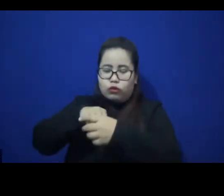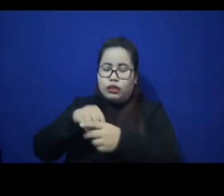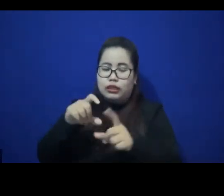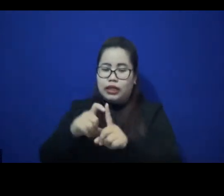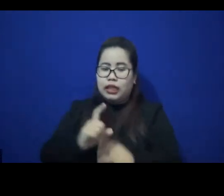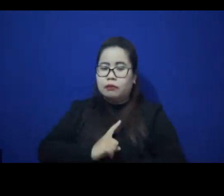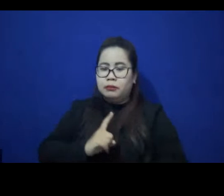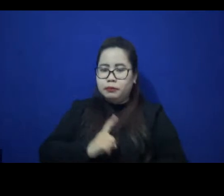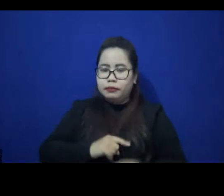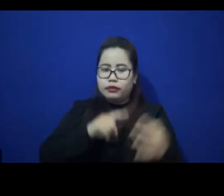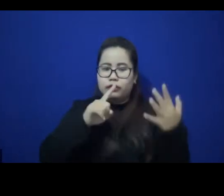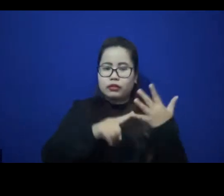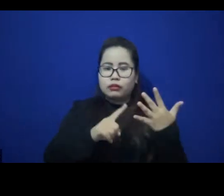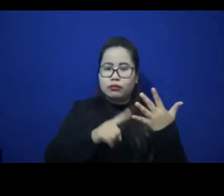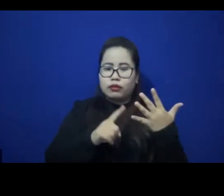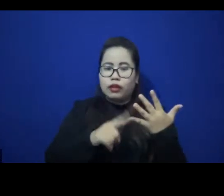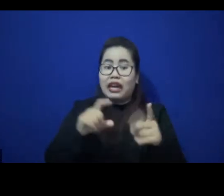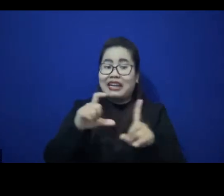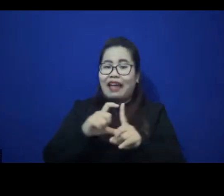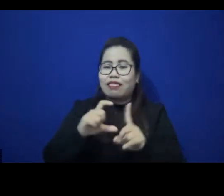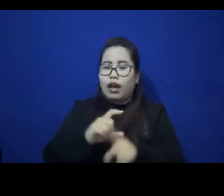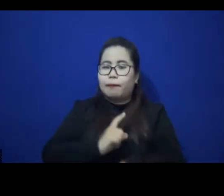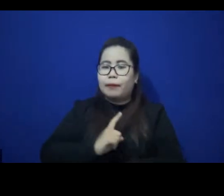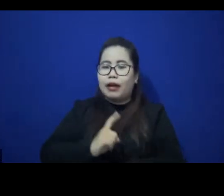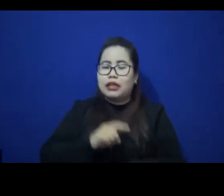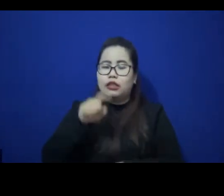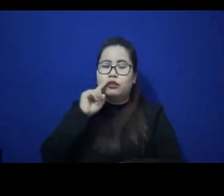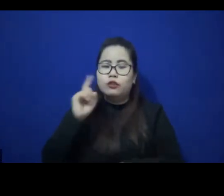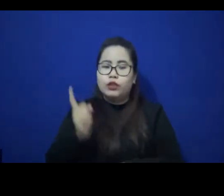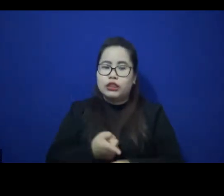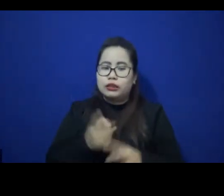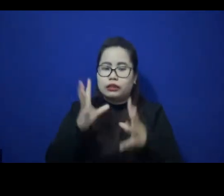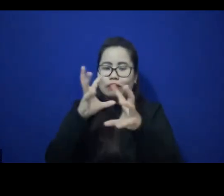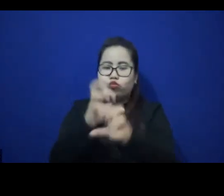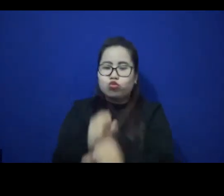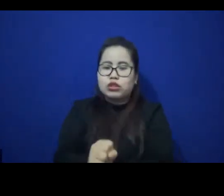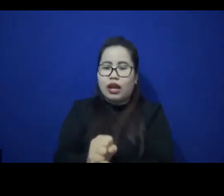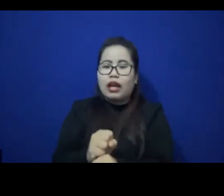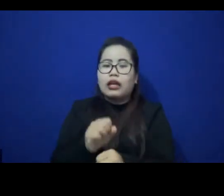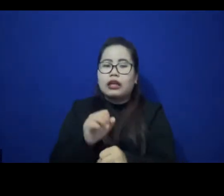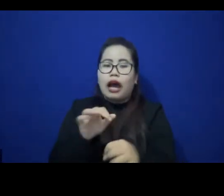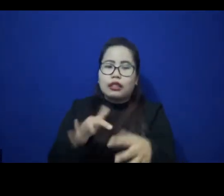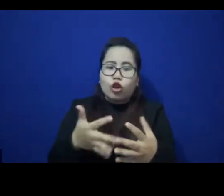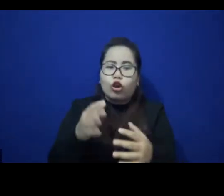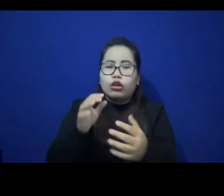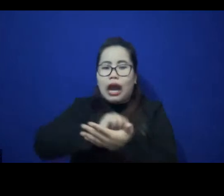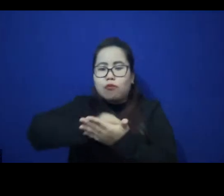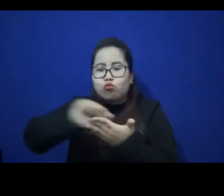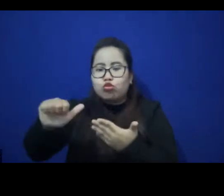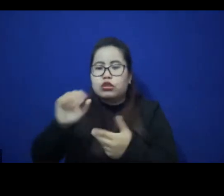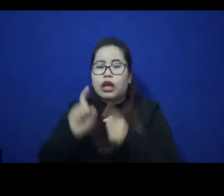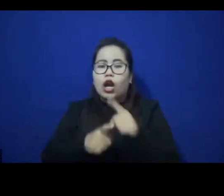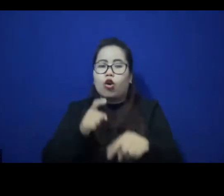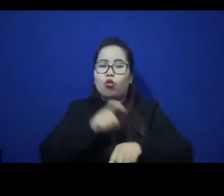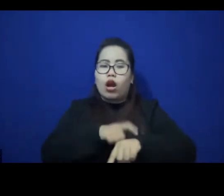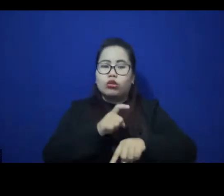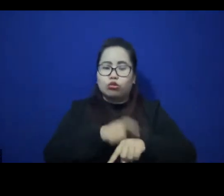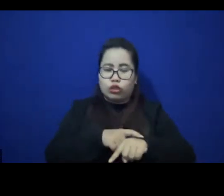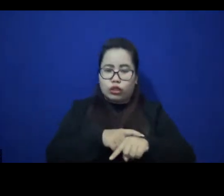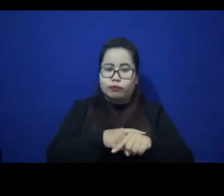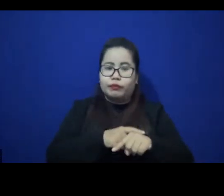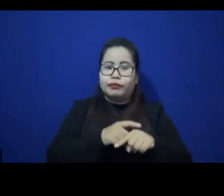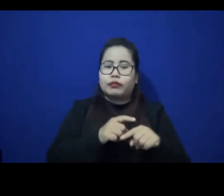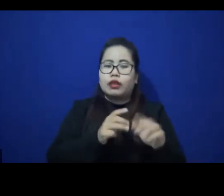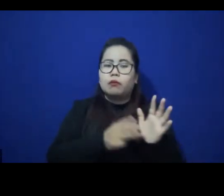Nah kelima data pribadi wajib dimusnahkan apa dan atau dihapus setelah masa retention